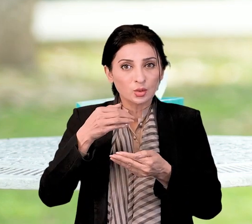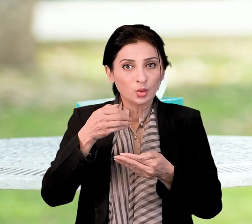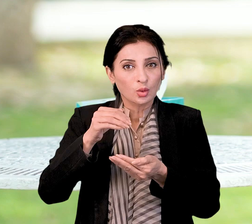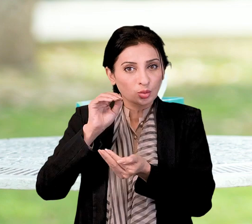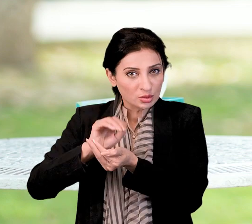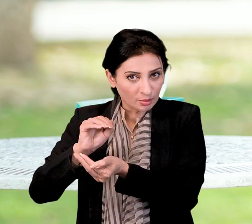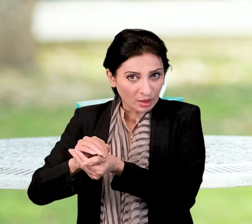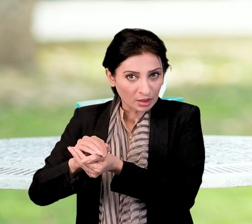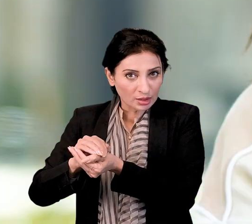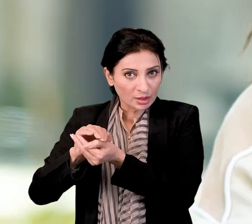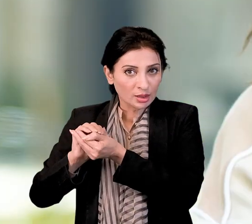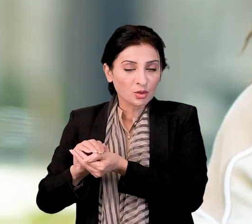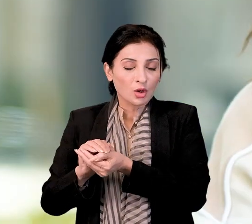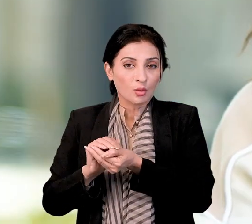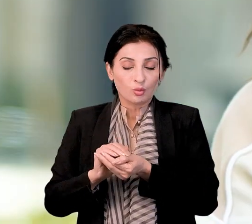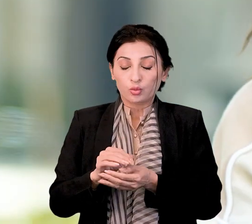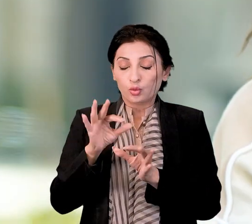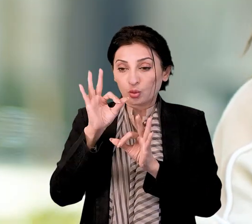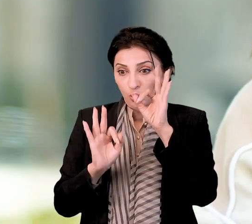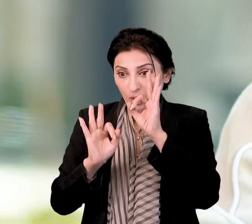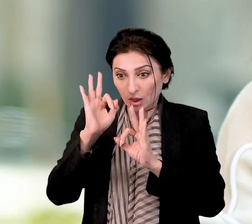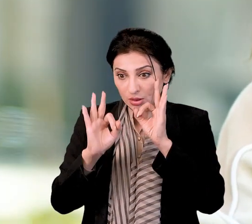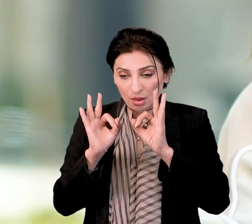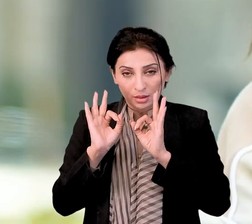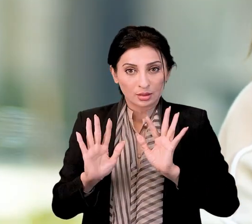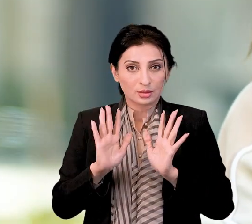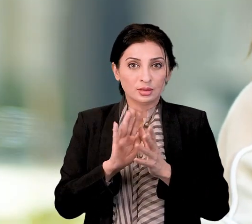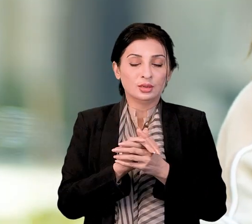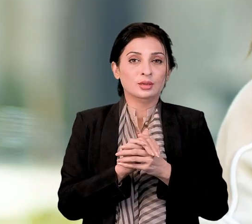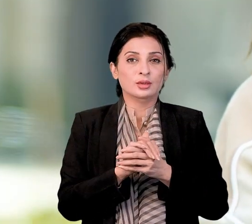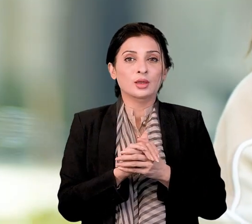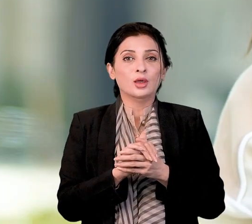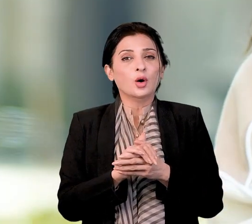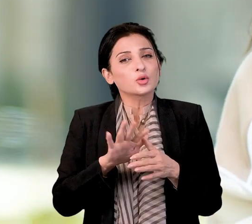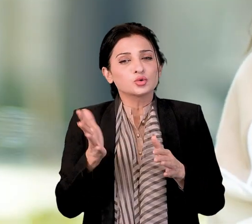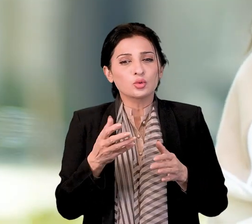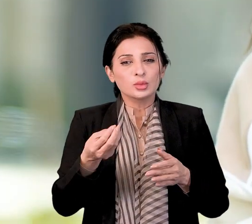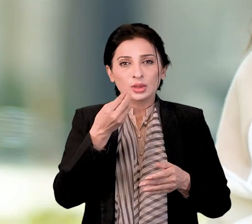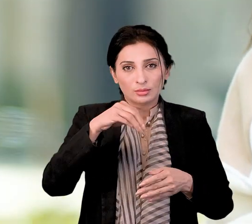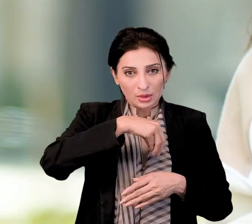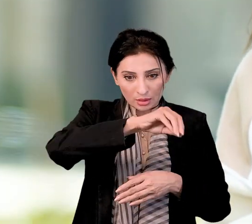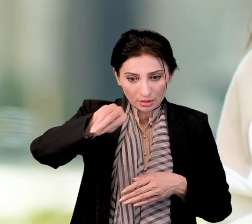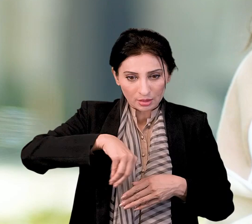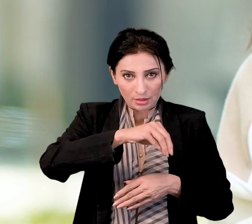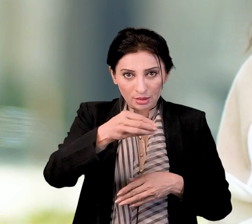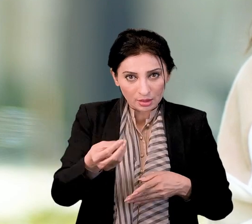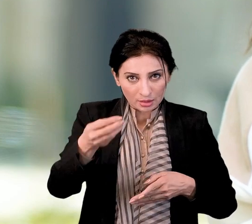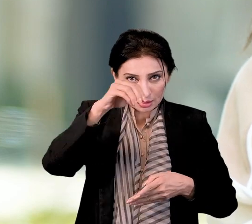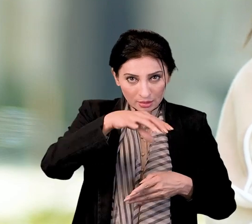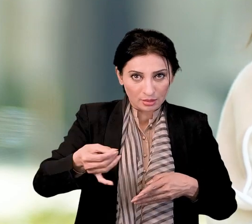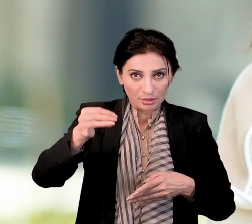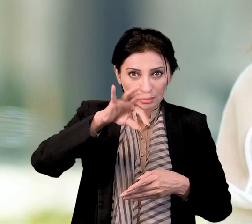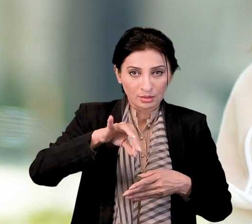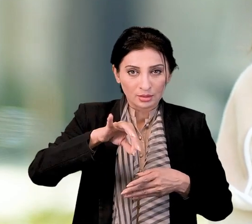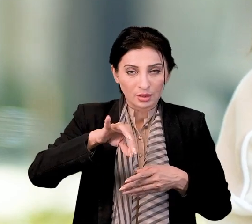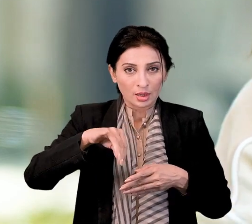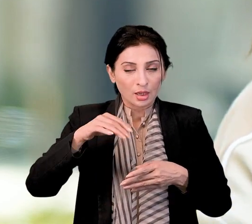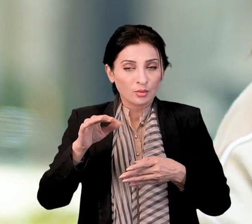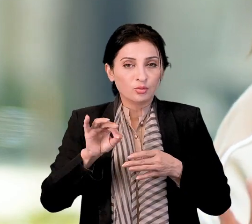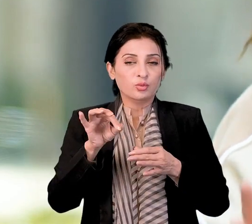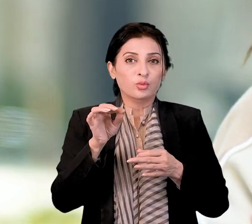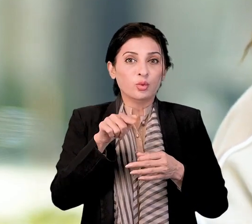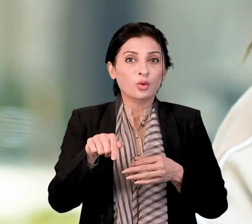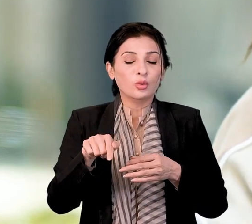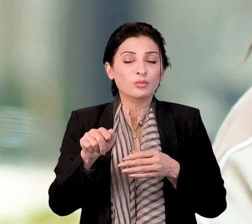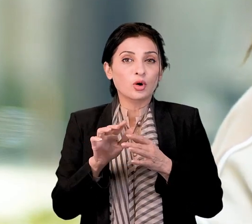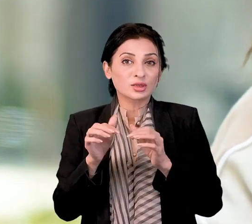जो ingredients हैं वो बहुत premium ingredients हैं. तो हमारा जो मोटिव है, हमारा गोल है कि आपकी